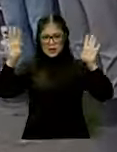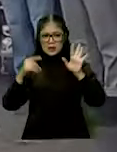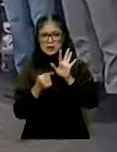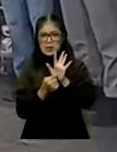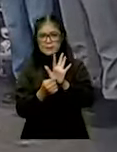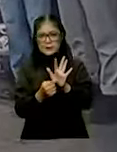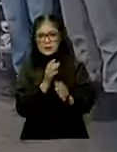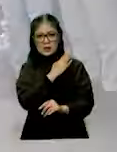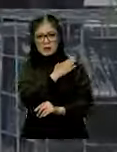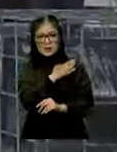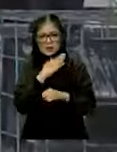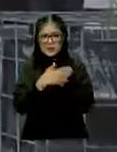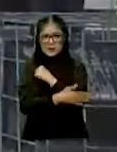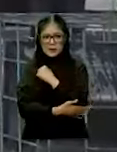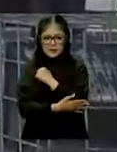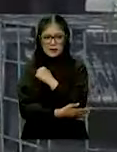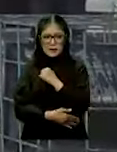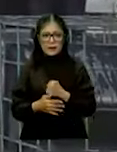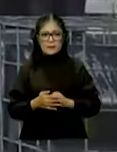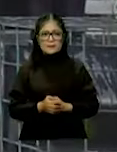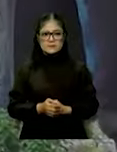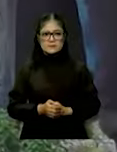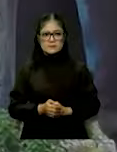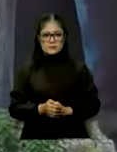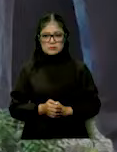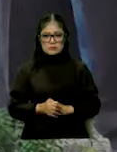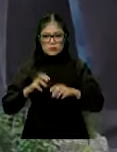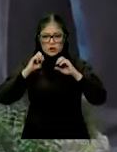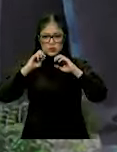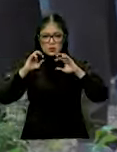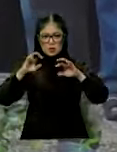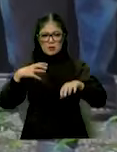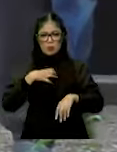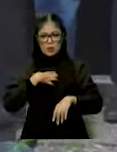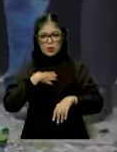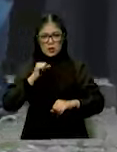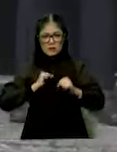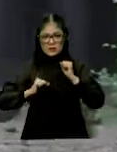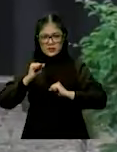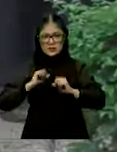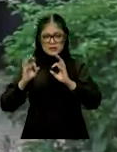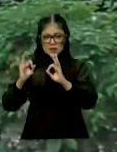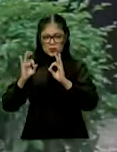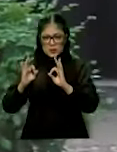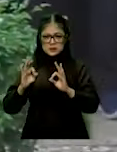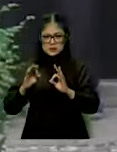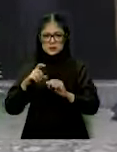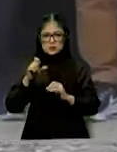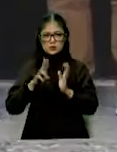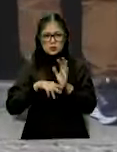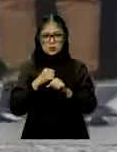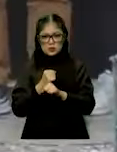pejabat publik seruan moral juga disuarakan oleh siivitas akademika UIN Sunan kalijaka Yogyakarta yang mendesak Presiden